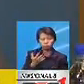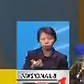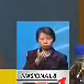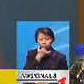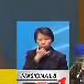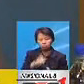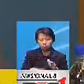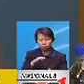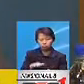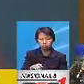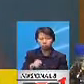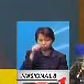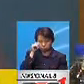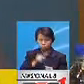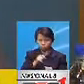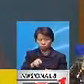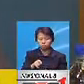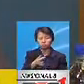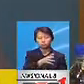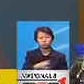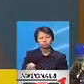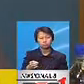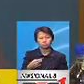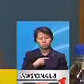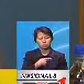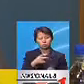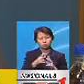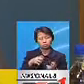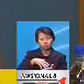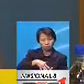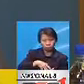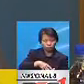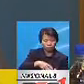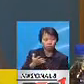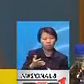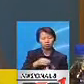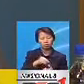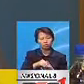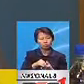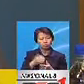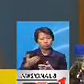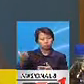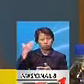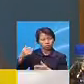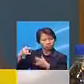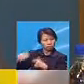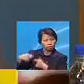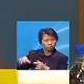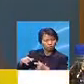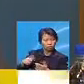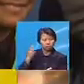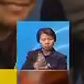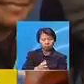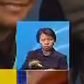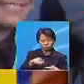response they delivered and we're doing for the last games against Tampines, we're doing